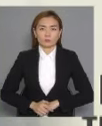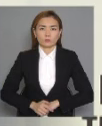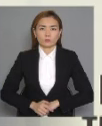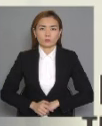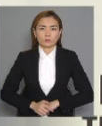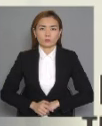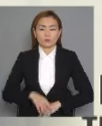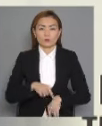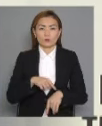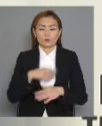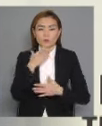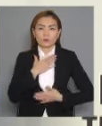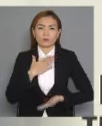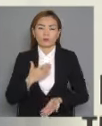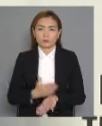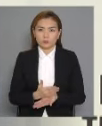сезімі бар,